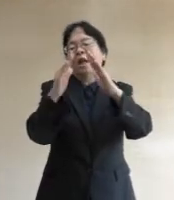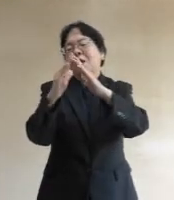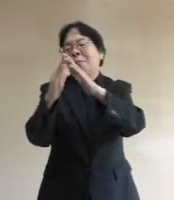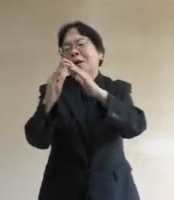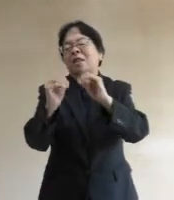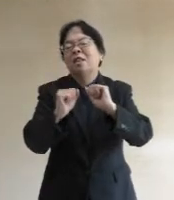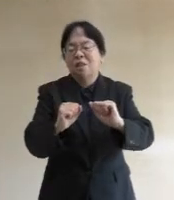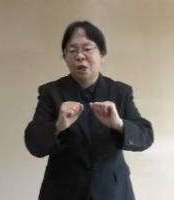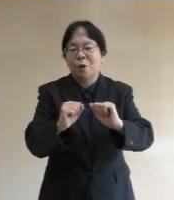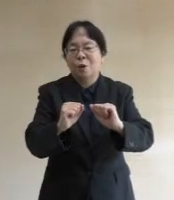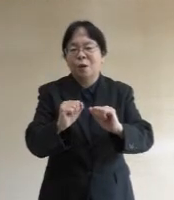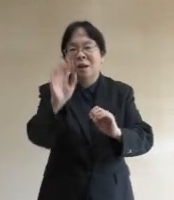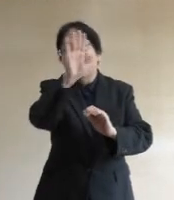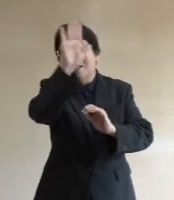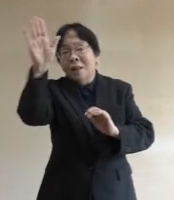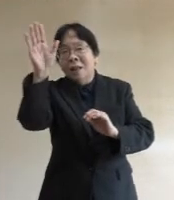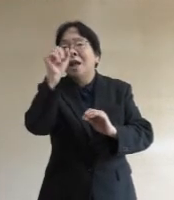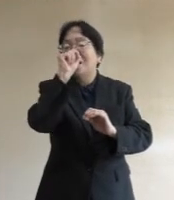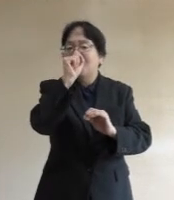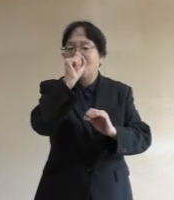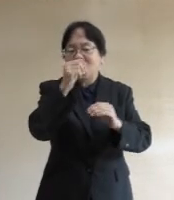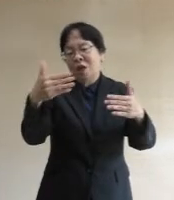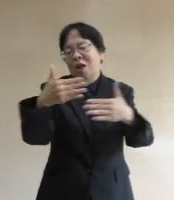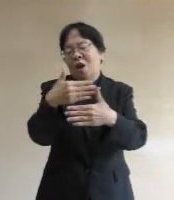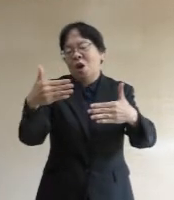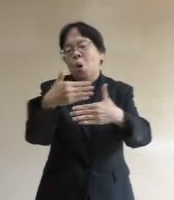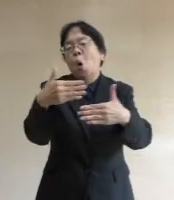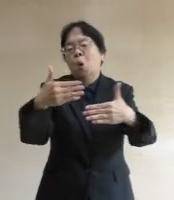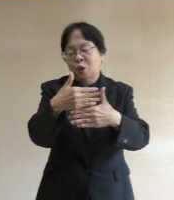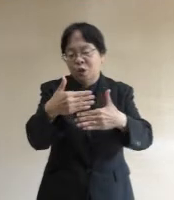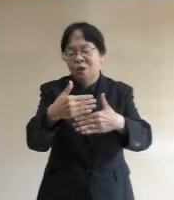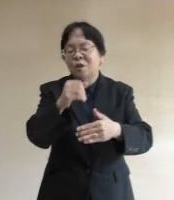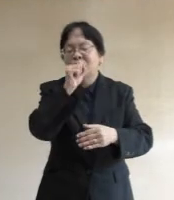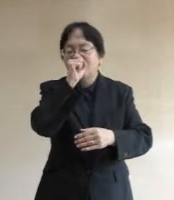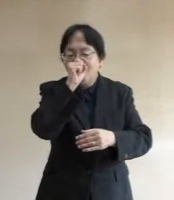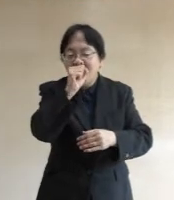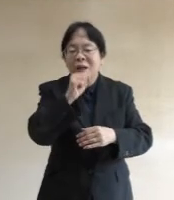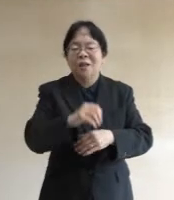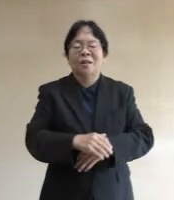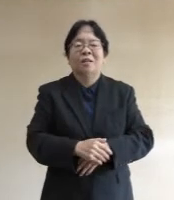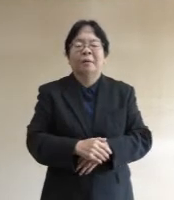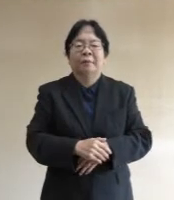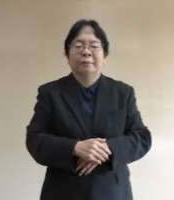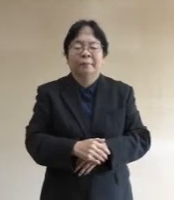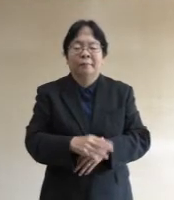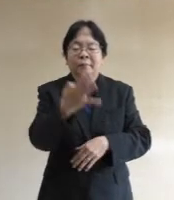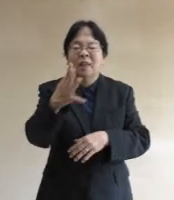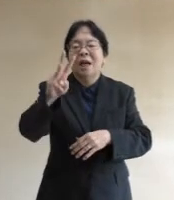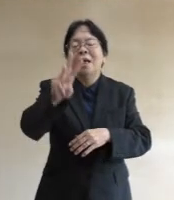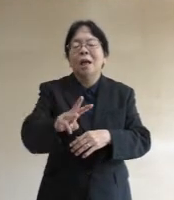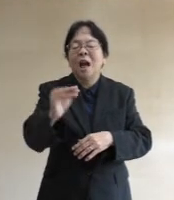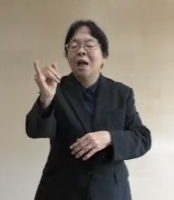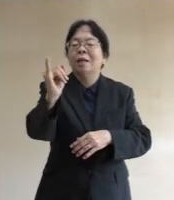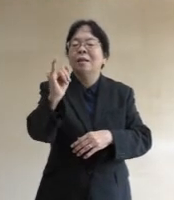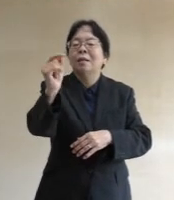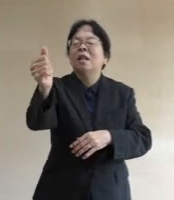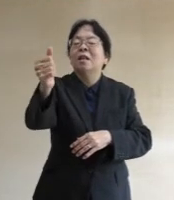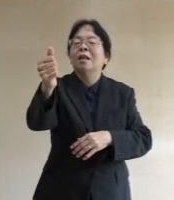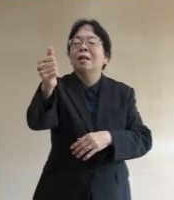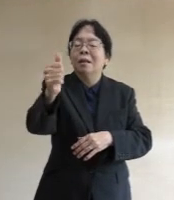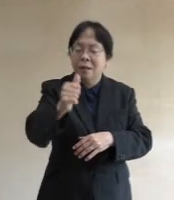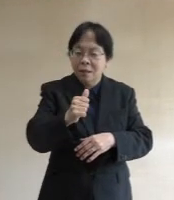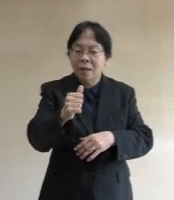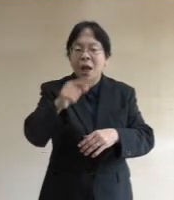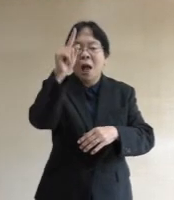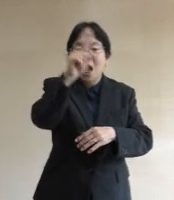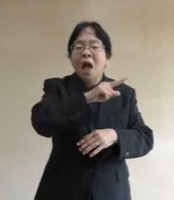言っているんですね。気候もいいですし、もう交通の便が何より 意義っていうのもありますし、あとやっぱりその価値